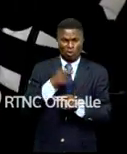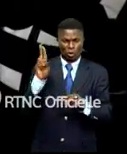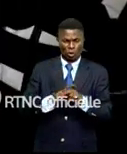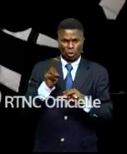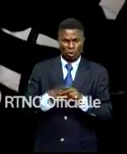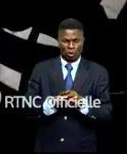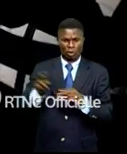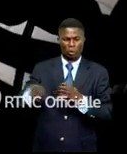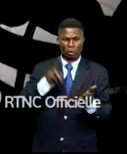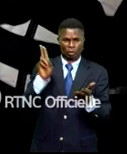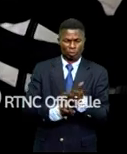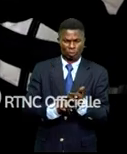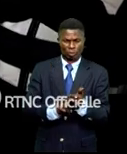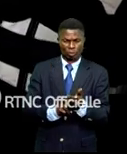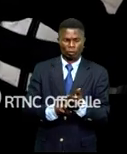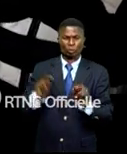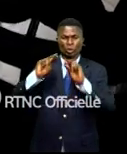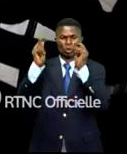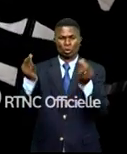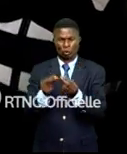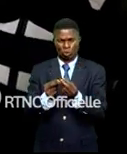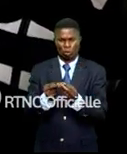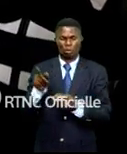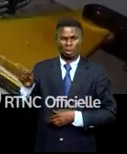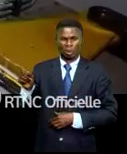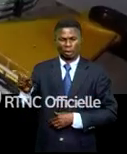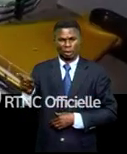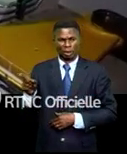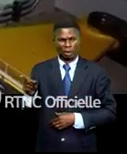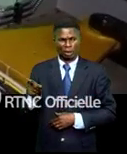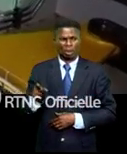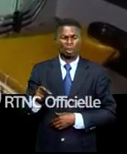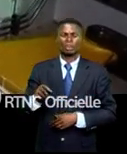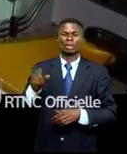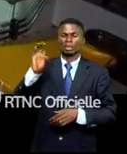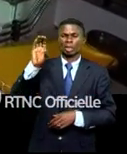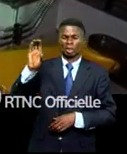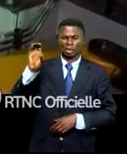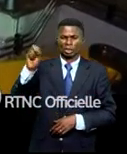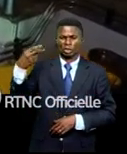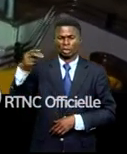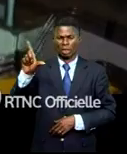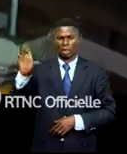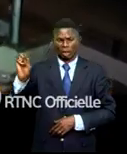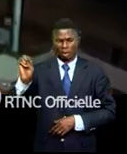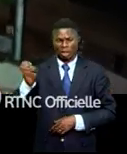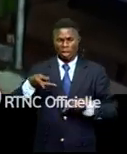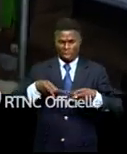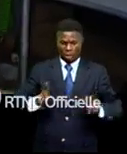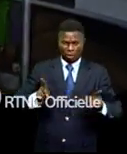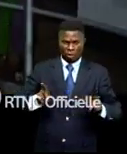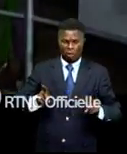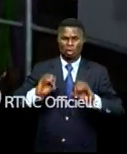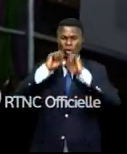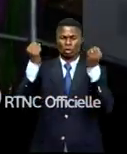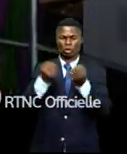les contractants du groupement Andri TZ CGLEC sous la direction des Stukit